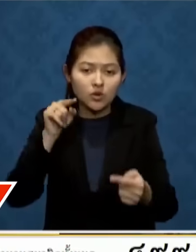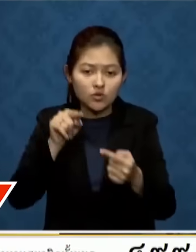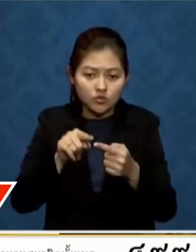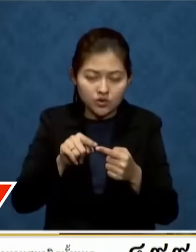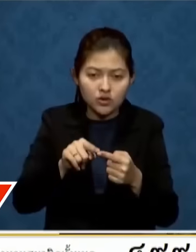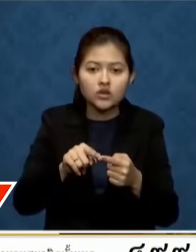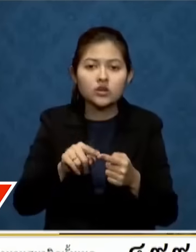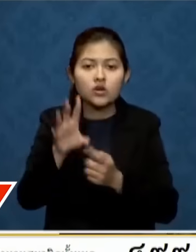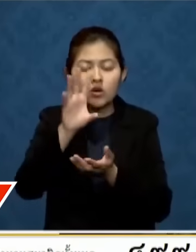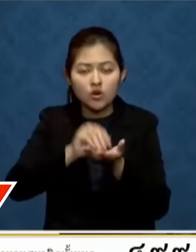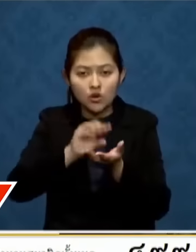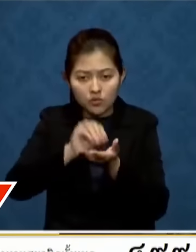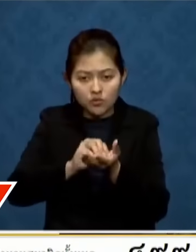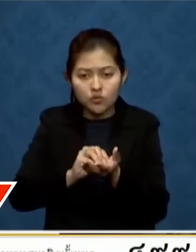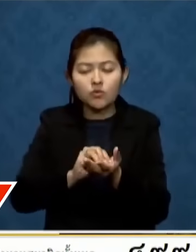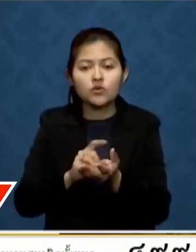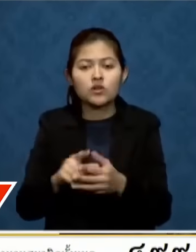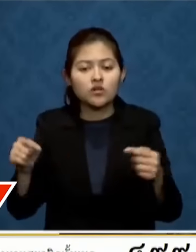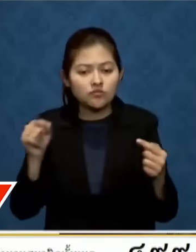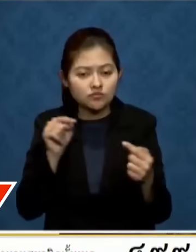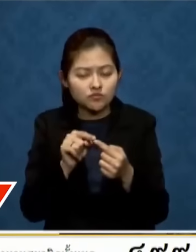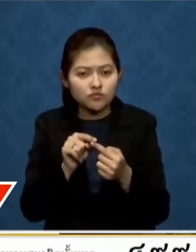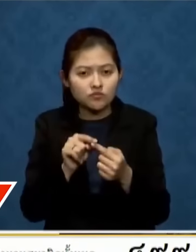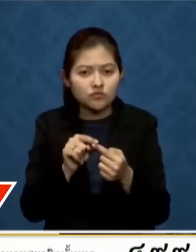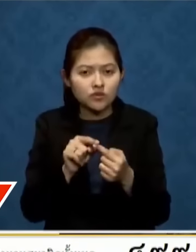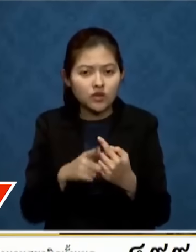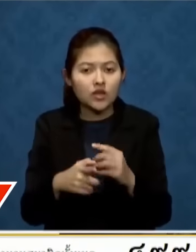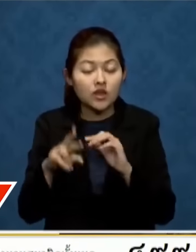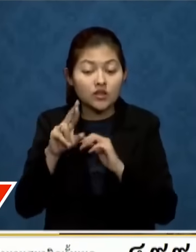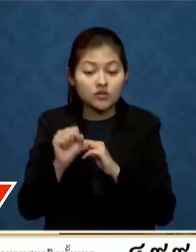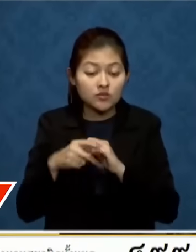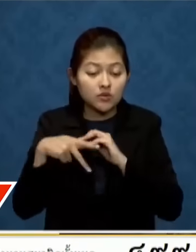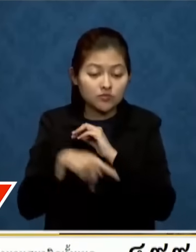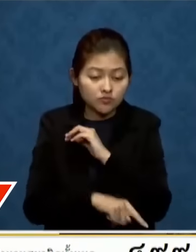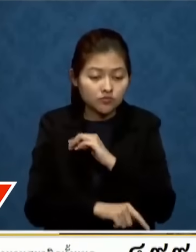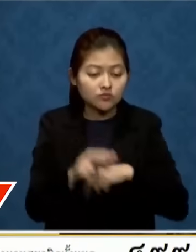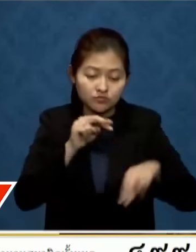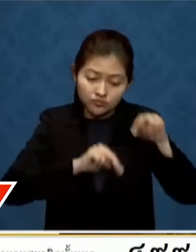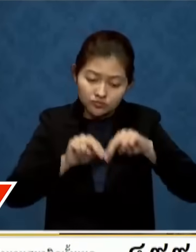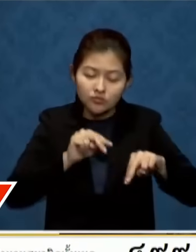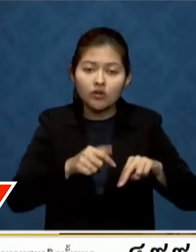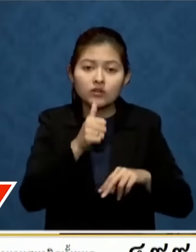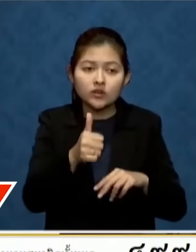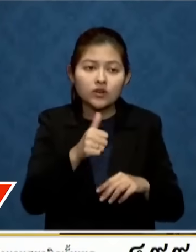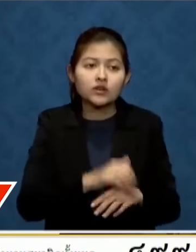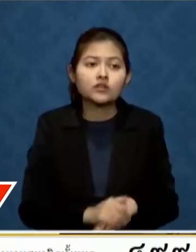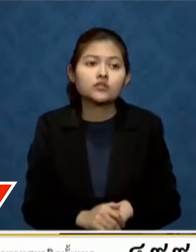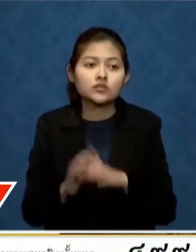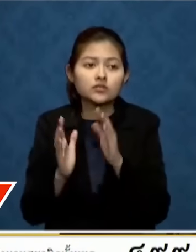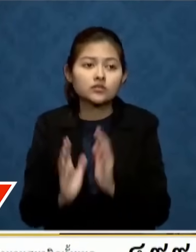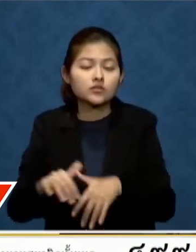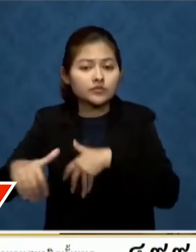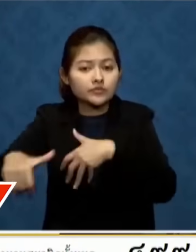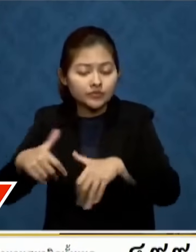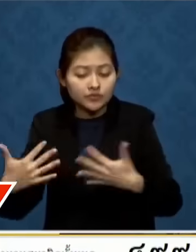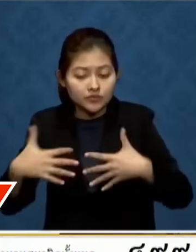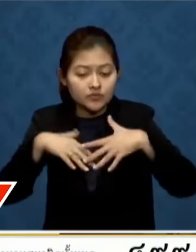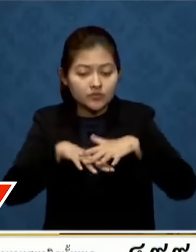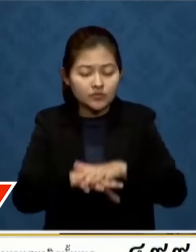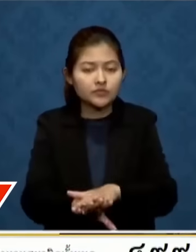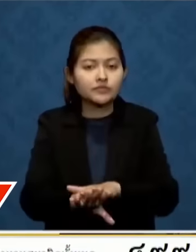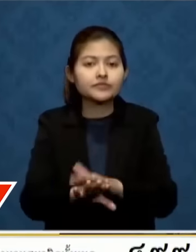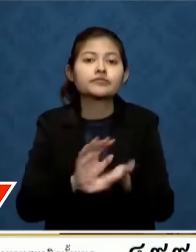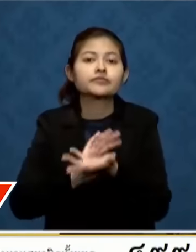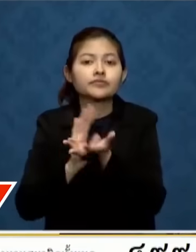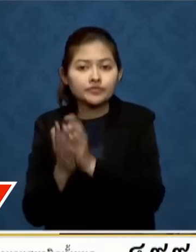ลได้ติดตามข่าวสารข้อมูลนะคะทำให้สภาโปร่งใสตรวจสอบได้ ประชาชนมีส่วนร่วมมีการปรับตัวและดิ